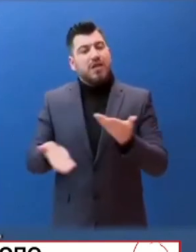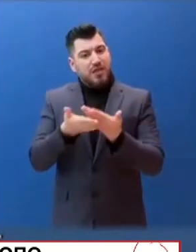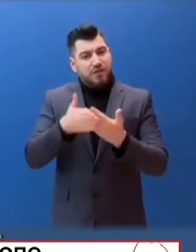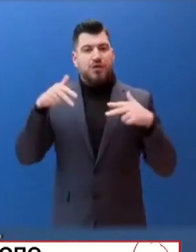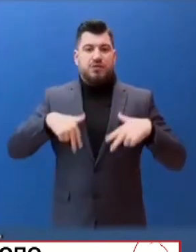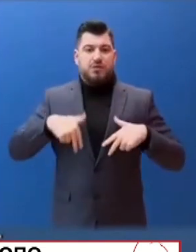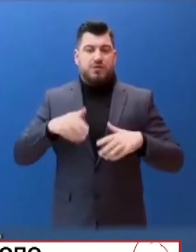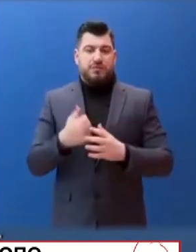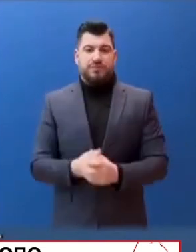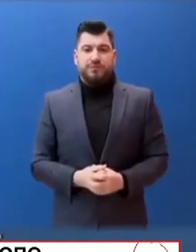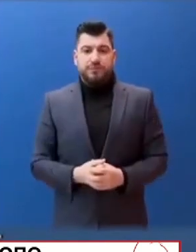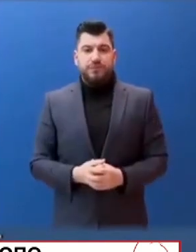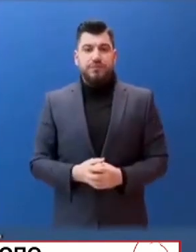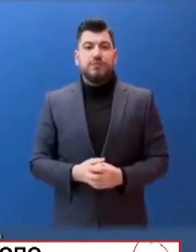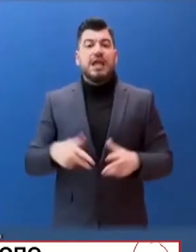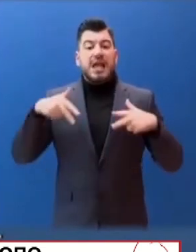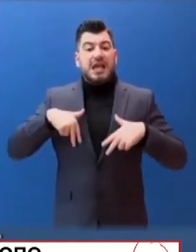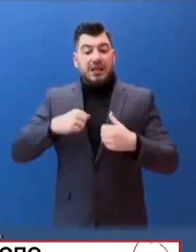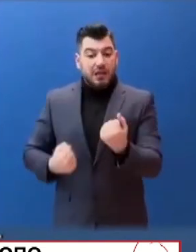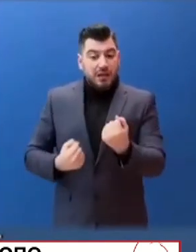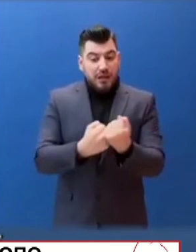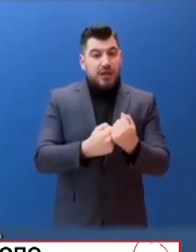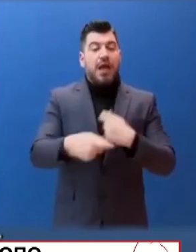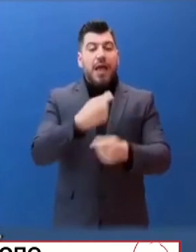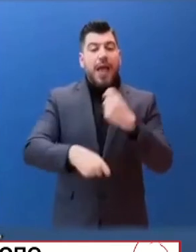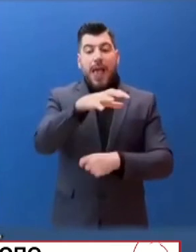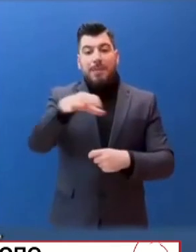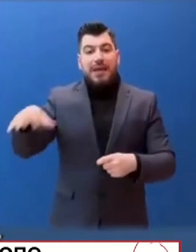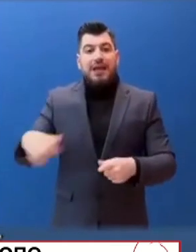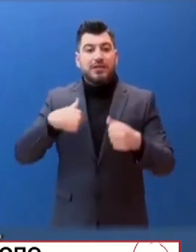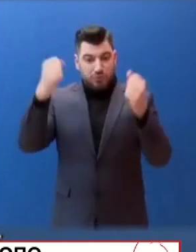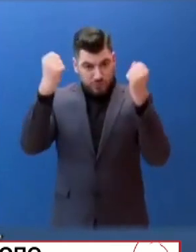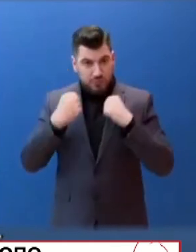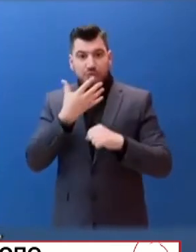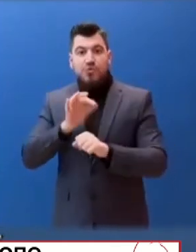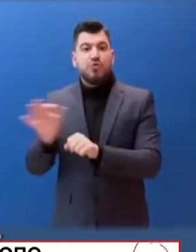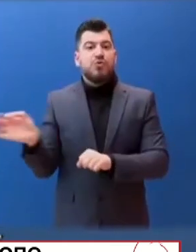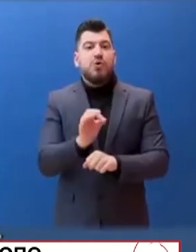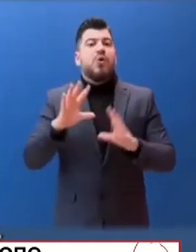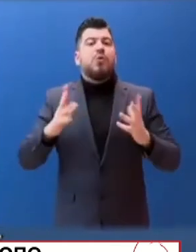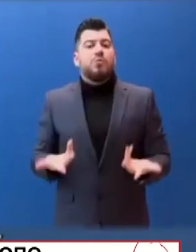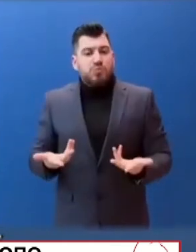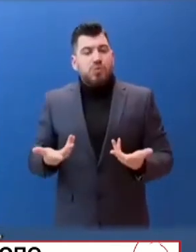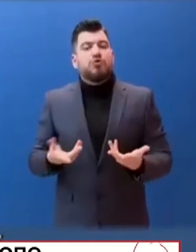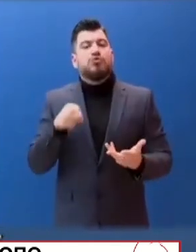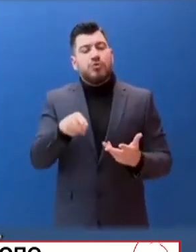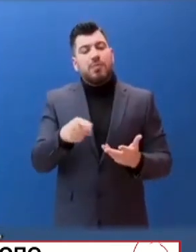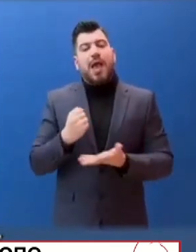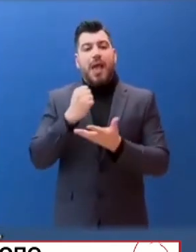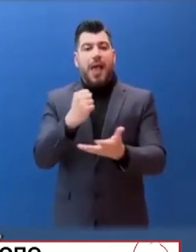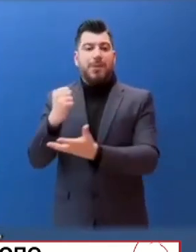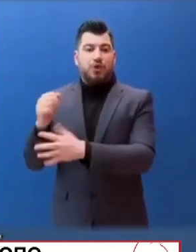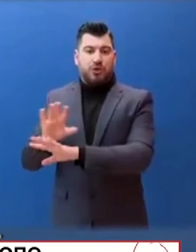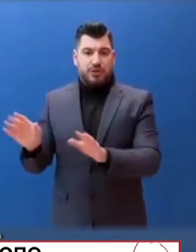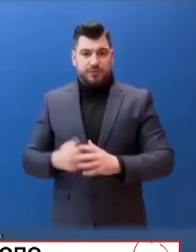διαταγή. Κρατική ενίσχυση των πληττόμενων επιχειρήσεων με τη μορφή επιδότησης παγίων δαπανών. Σύμμαχος